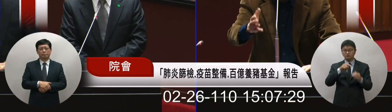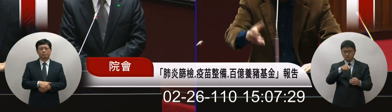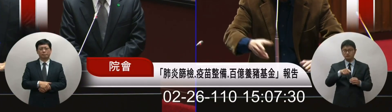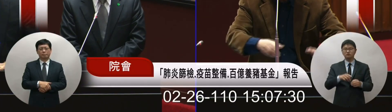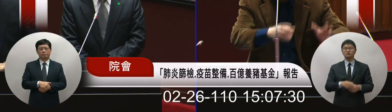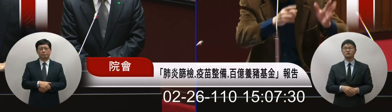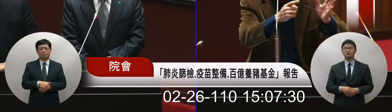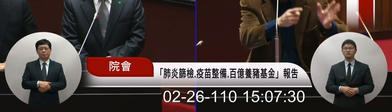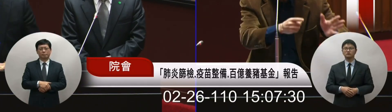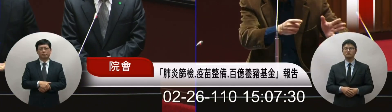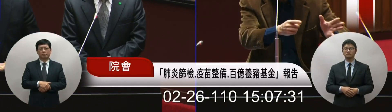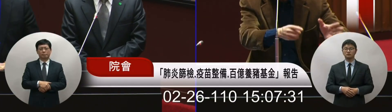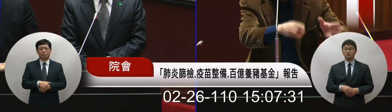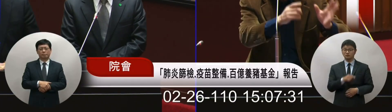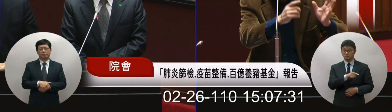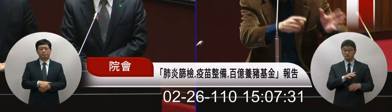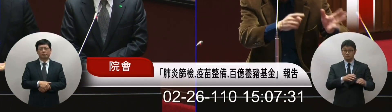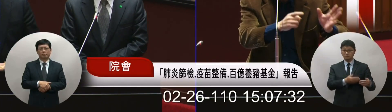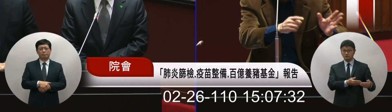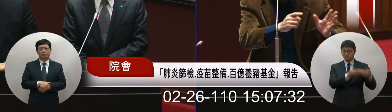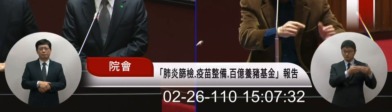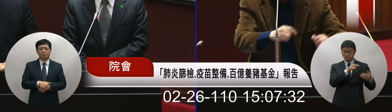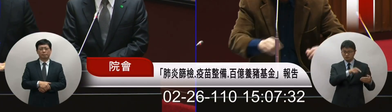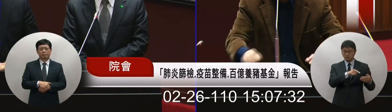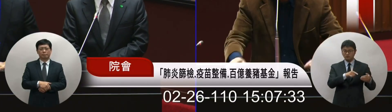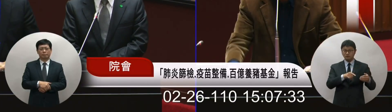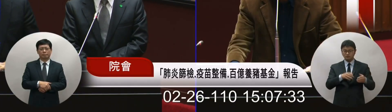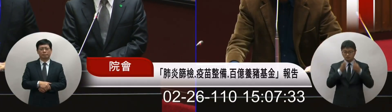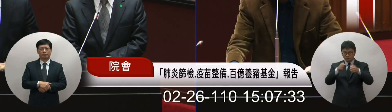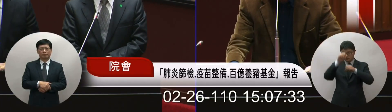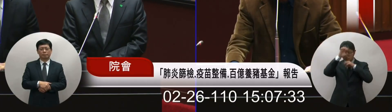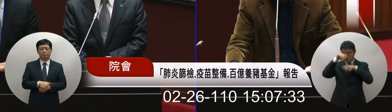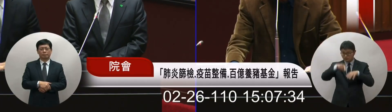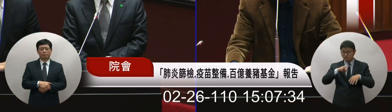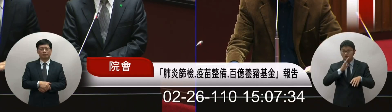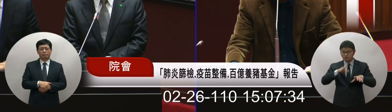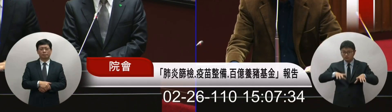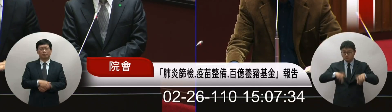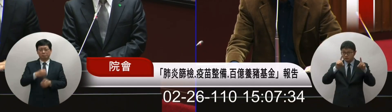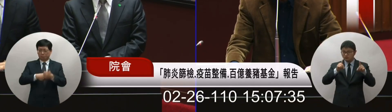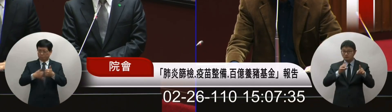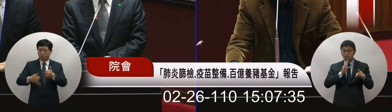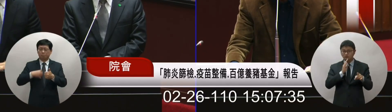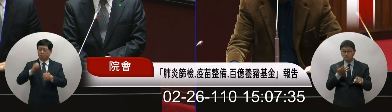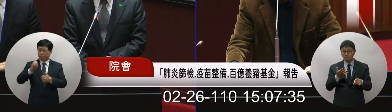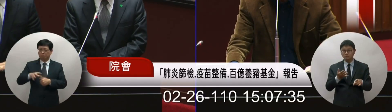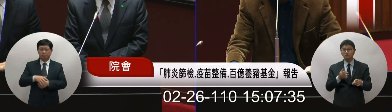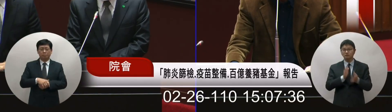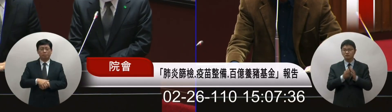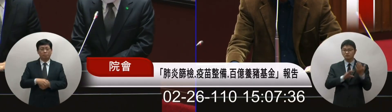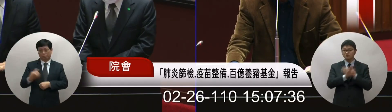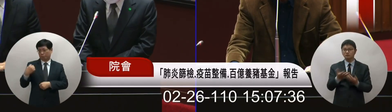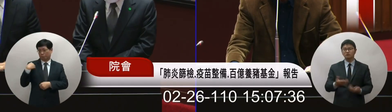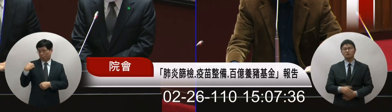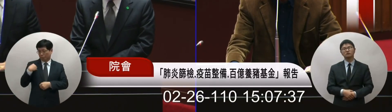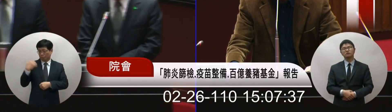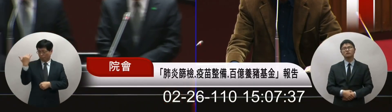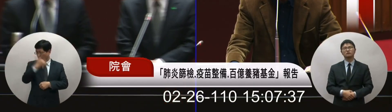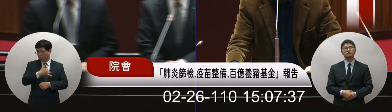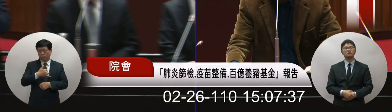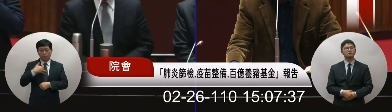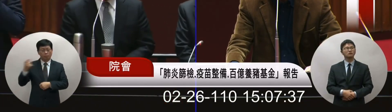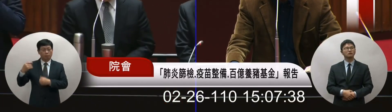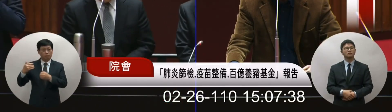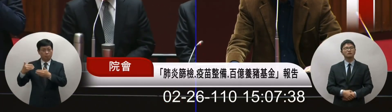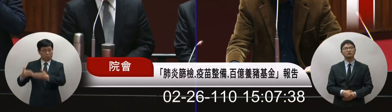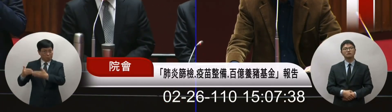醒的就是说，他这个是不是一个开始而已？ 这个委员是这样，我们昨天突然接到